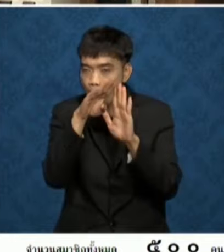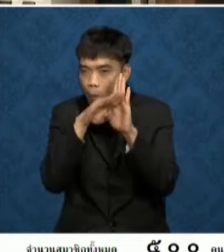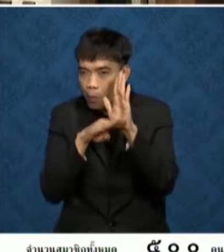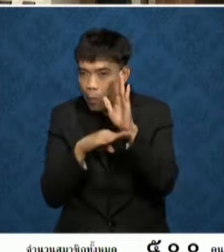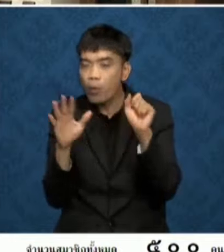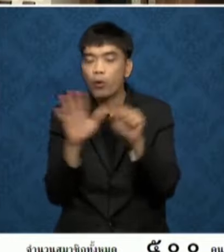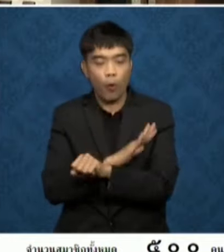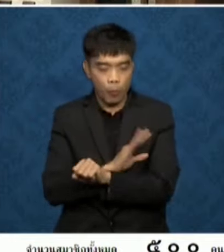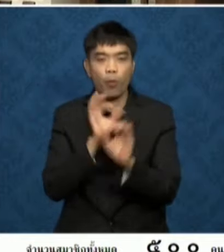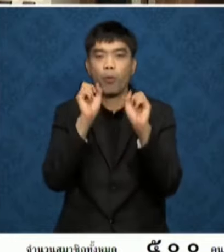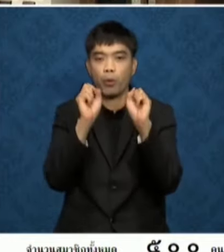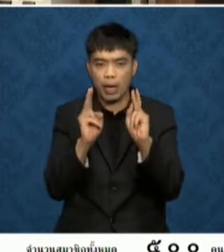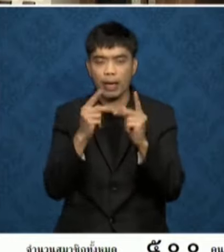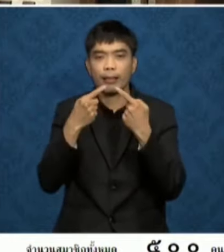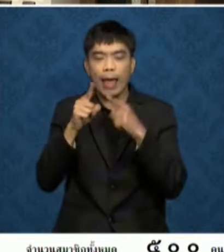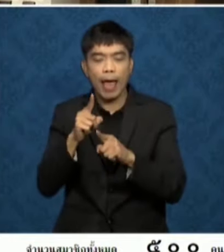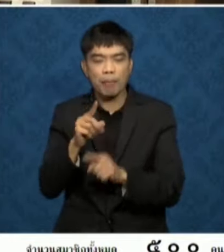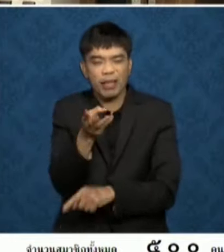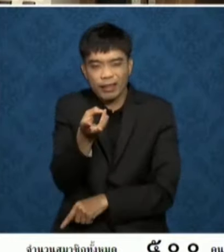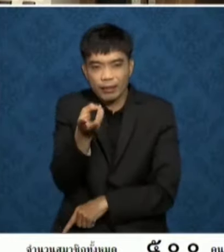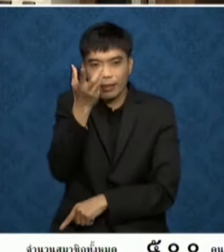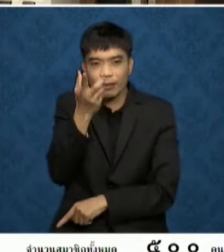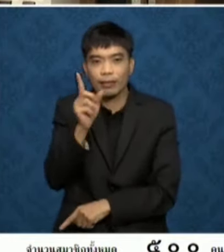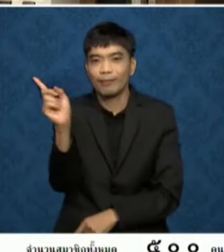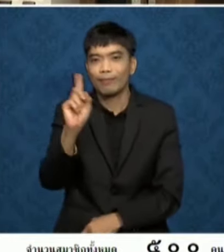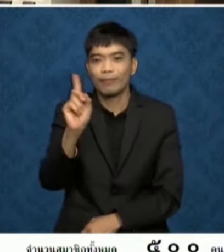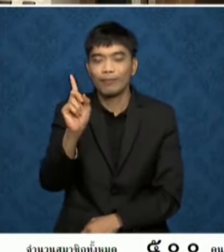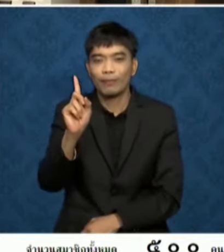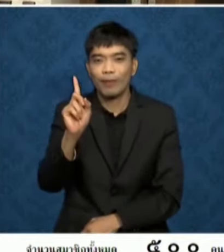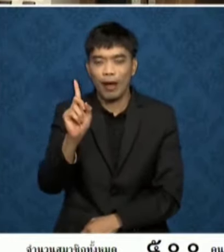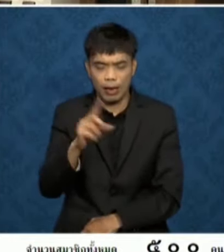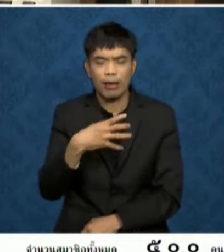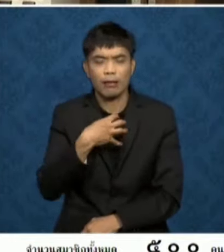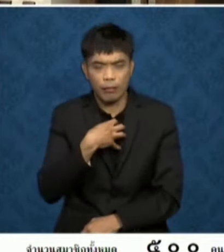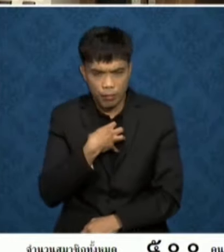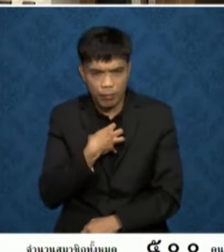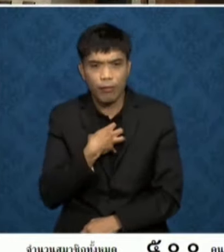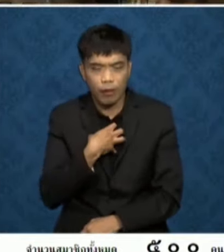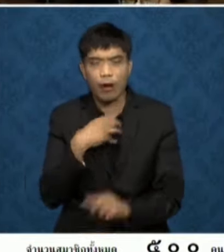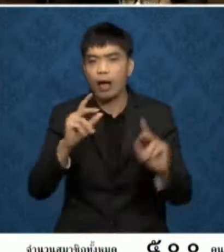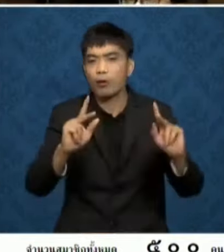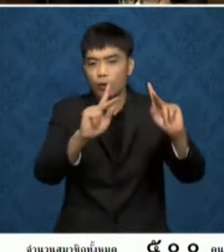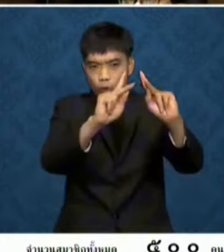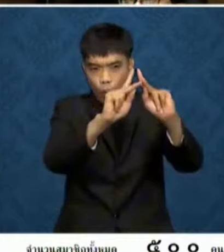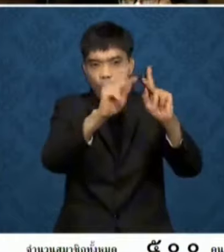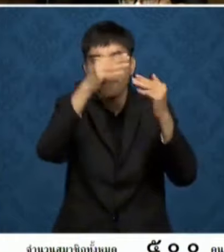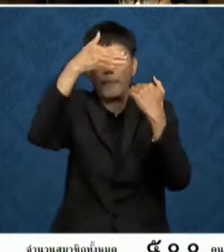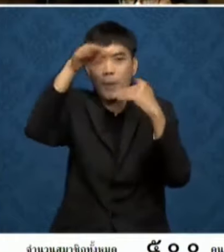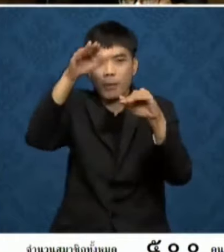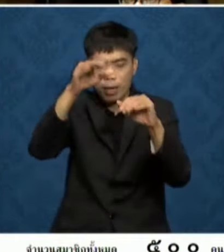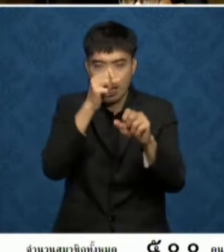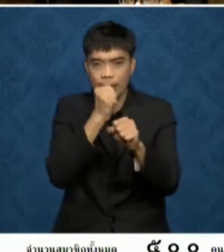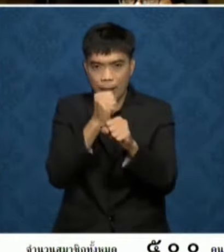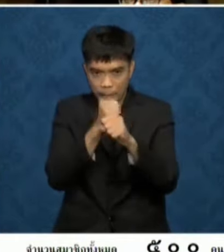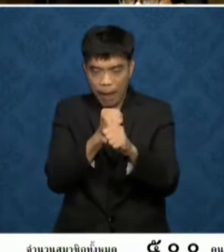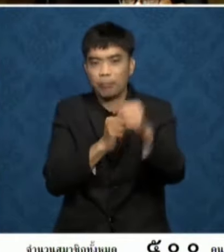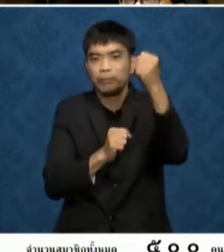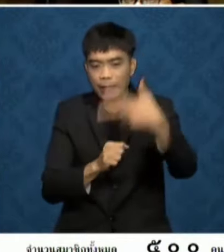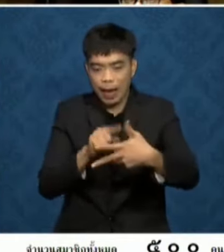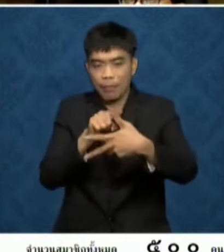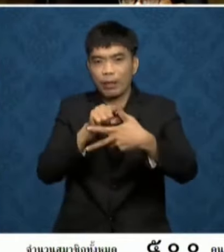ต่ก็ยังมีประเด็นอยู่นิดหน่อยครับก็คืออยากที่ให้ท่านได้ทำตามนะครับก็คือกระทรวงพาณิชย์นะครับทำตาม3อย่างนะครับก็คือ